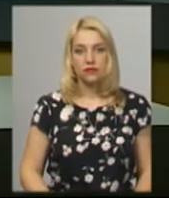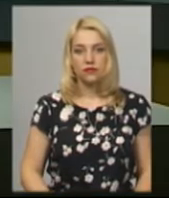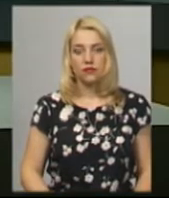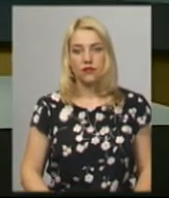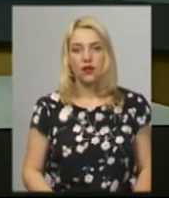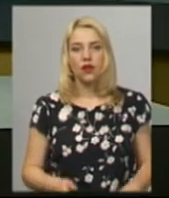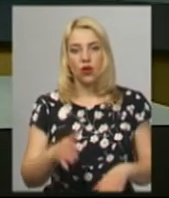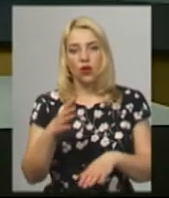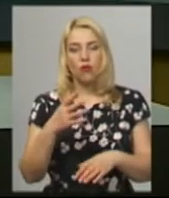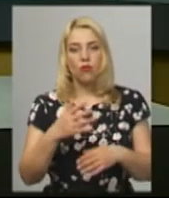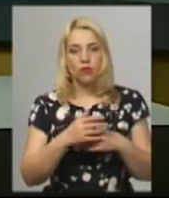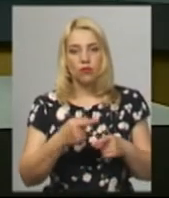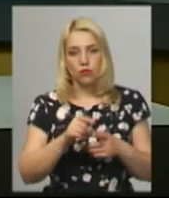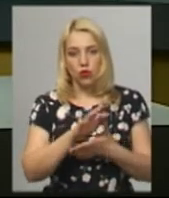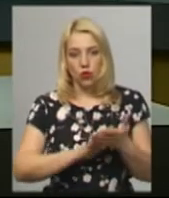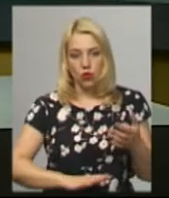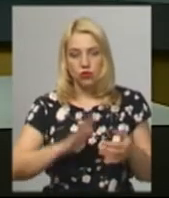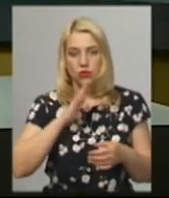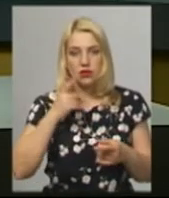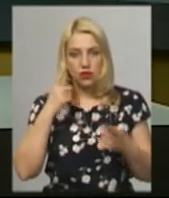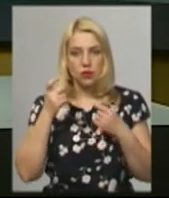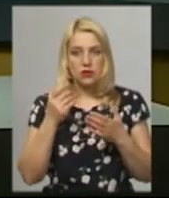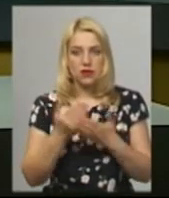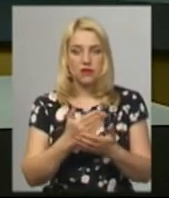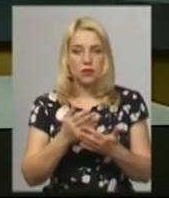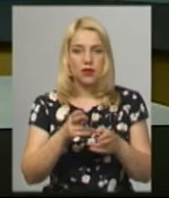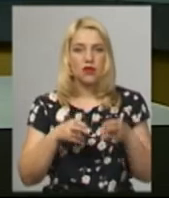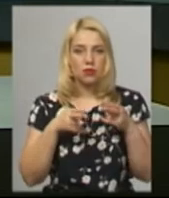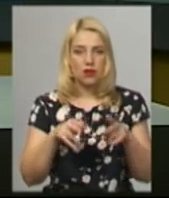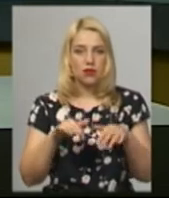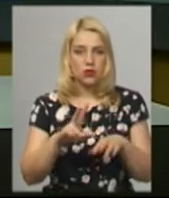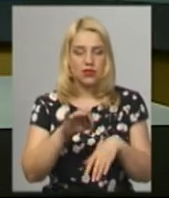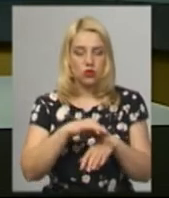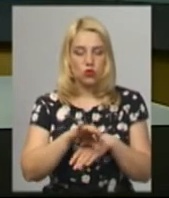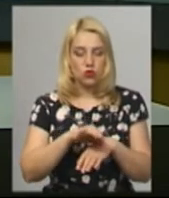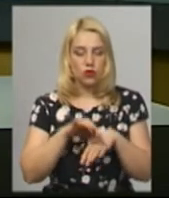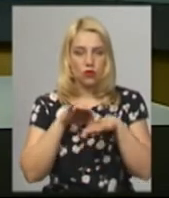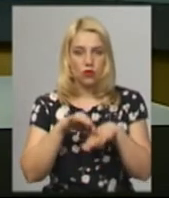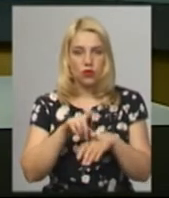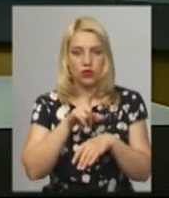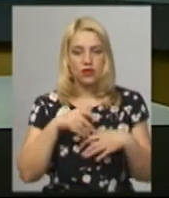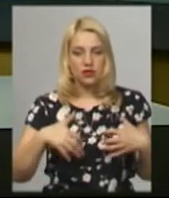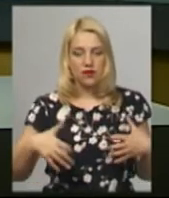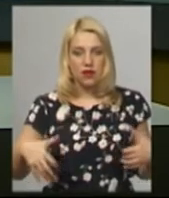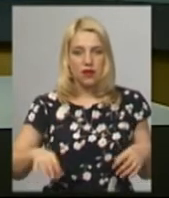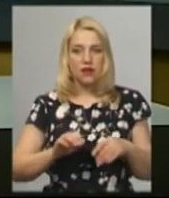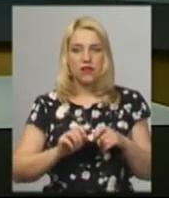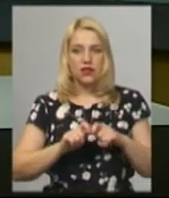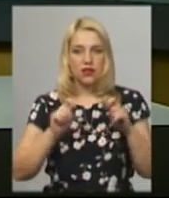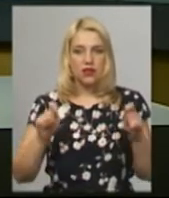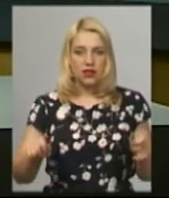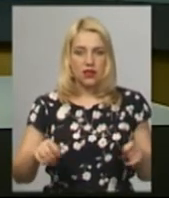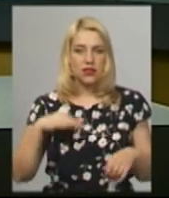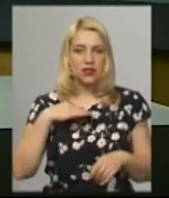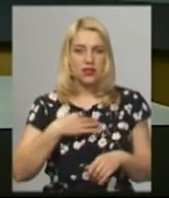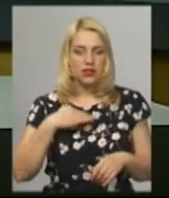Ми продовжимо наш інформаційний випуск. Кримінальне провадження за жорстоке поводження із тваринами відкрили слідчі Староконстянтинівського